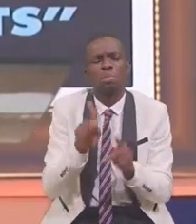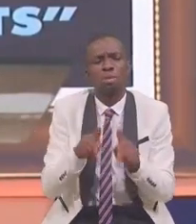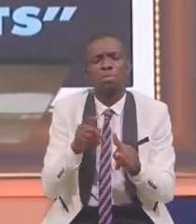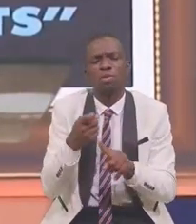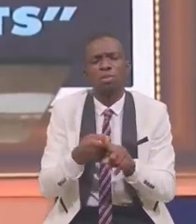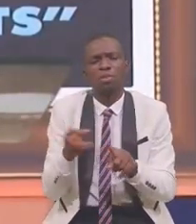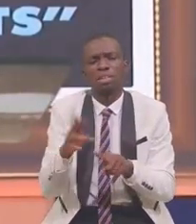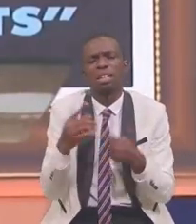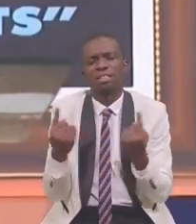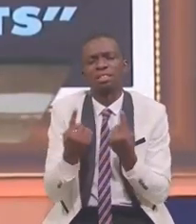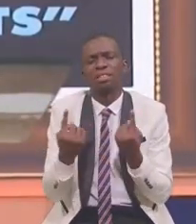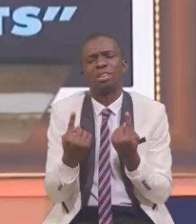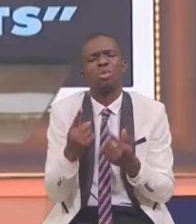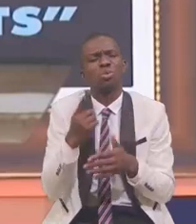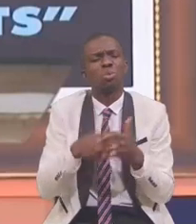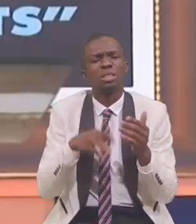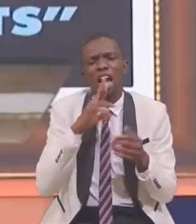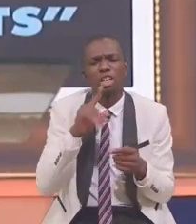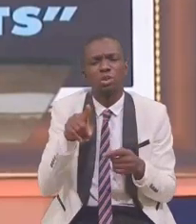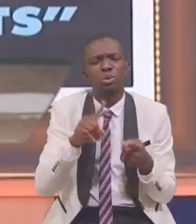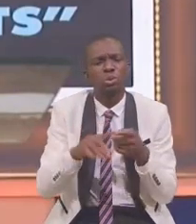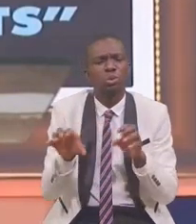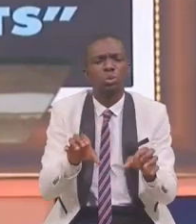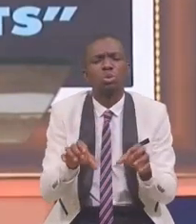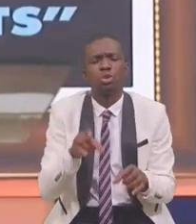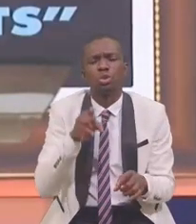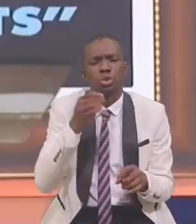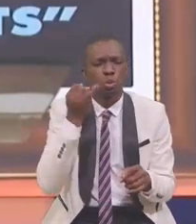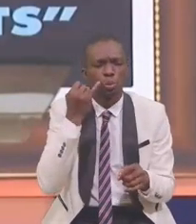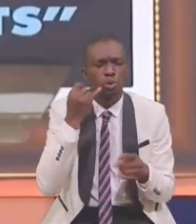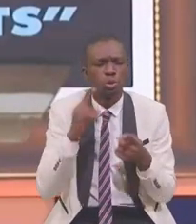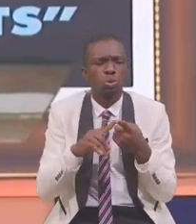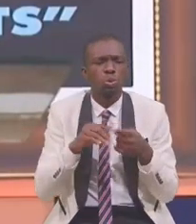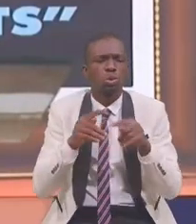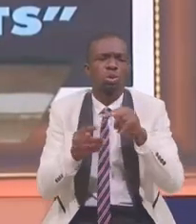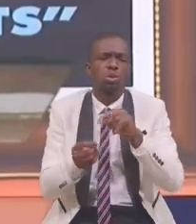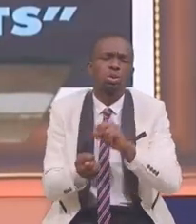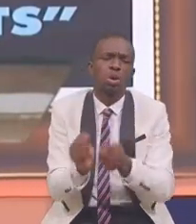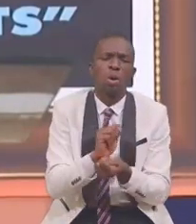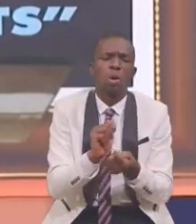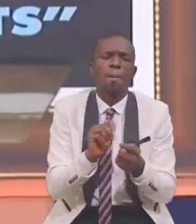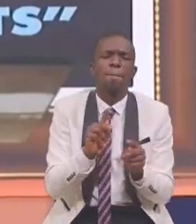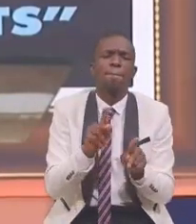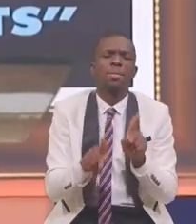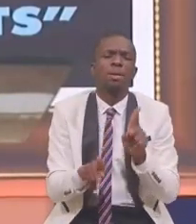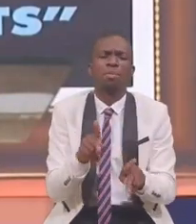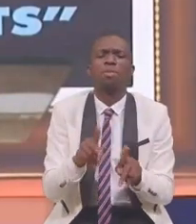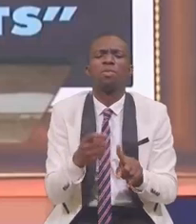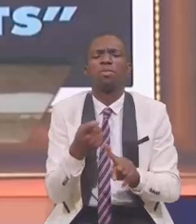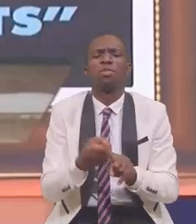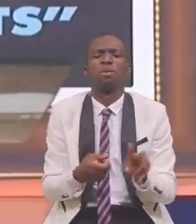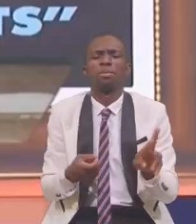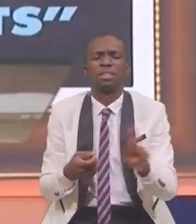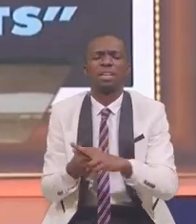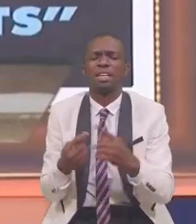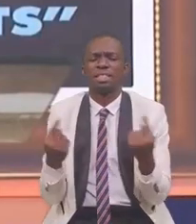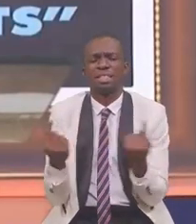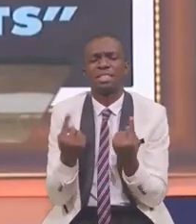envoie. Que devez-vous faire? Vous devez détourner les gens de leurs péchés, de leurs iniquités, et vous les tourner vers le Seigneur,